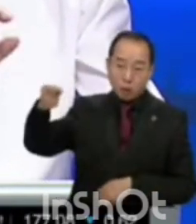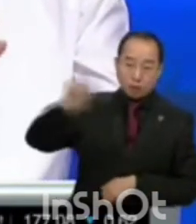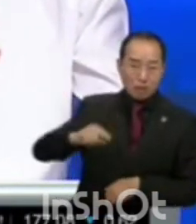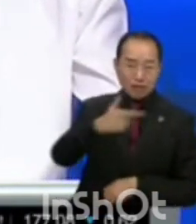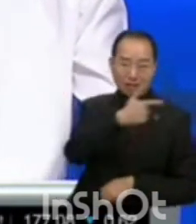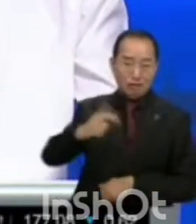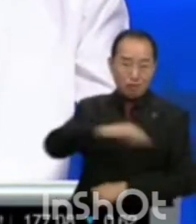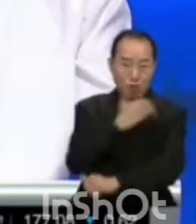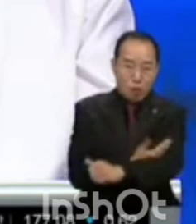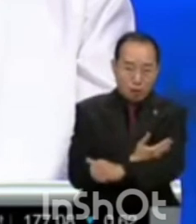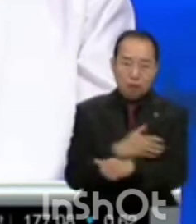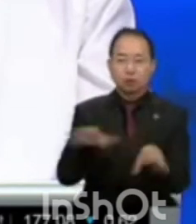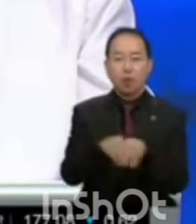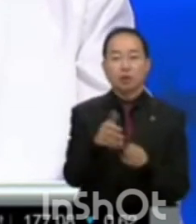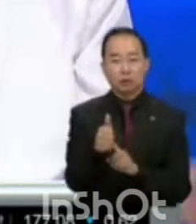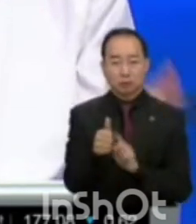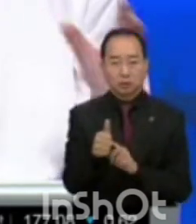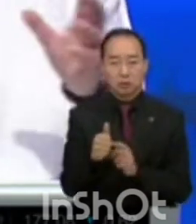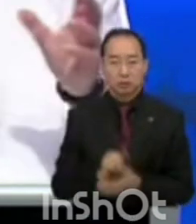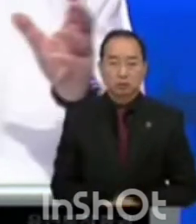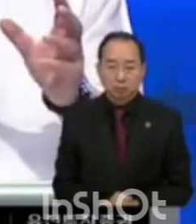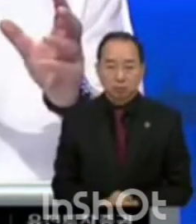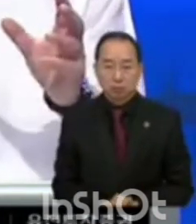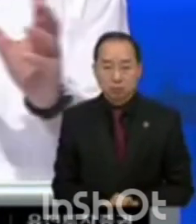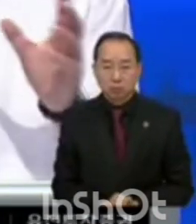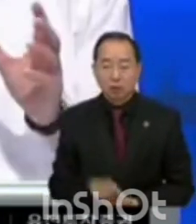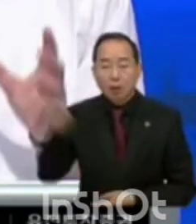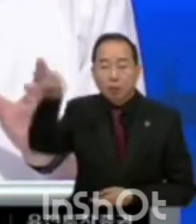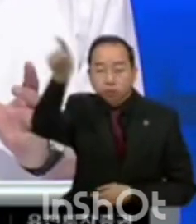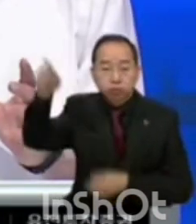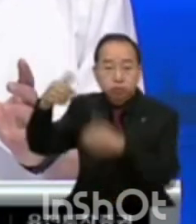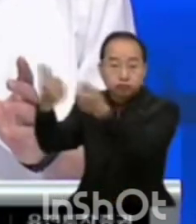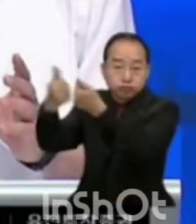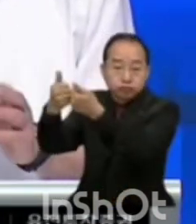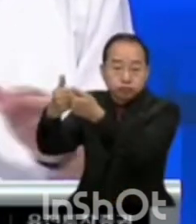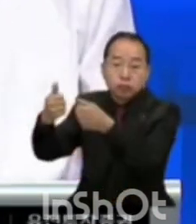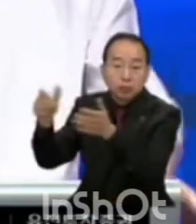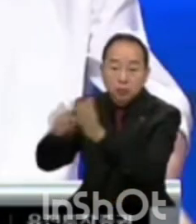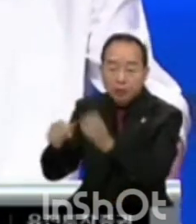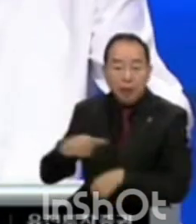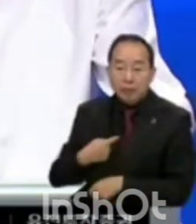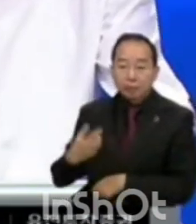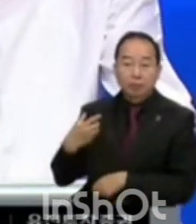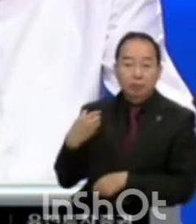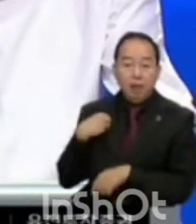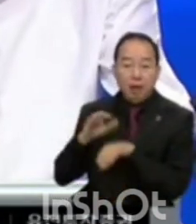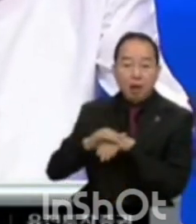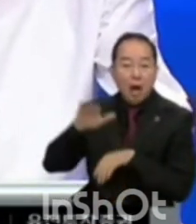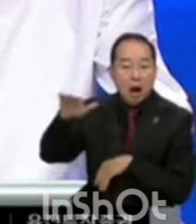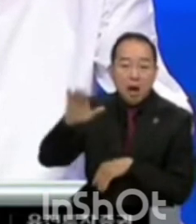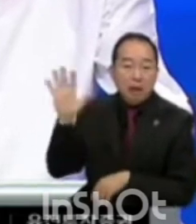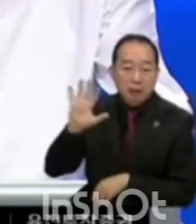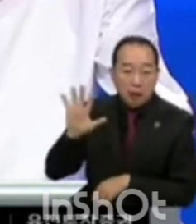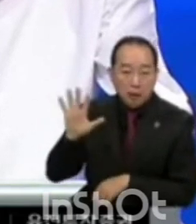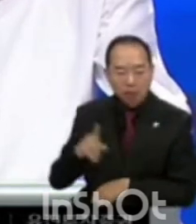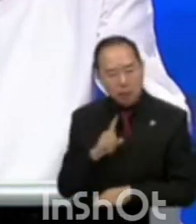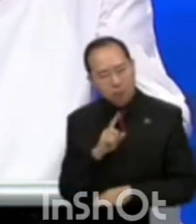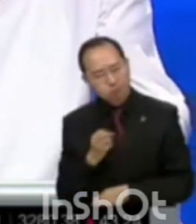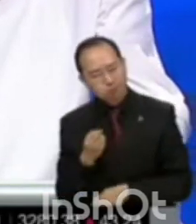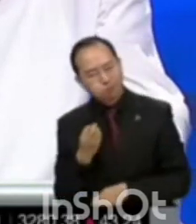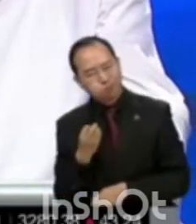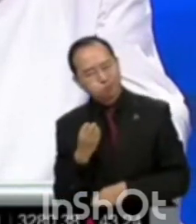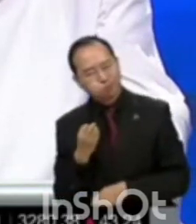각 부위에서 정하고 청와대 참모들이 정하는 데서는 아무 역할도 못했다 이렇게 말씀하시면 무능하거나 또